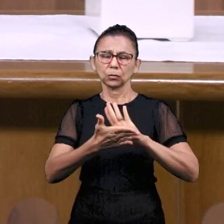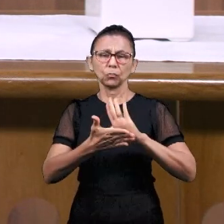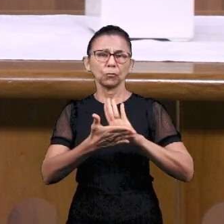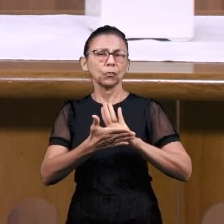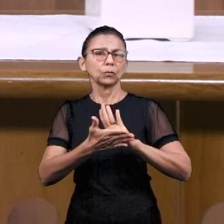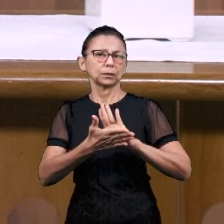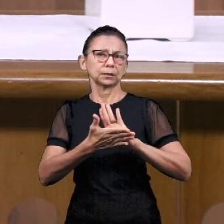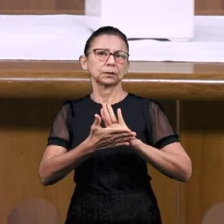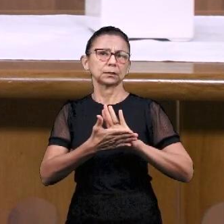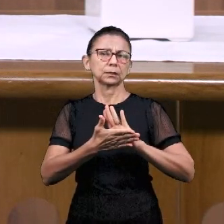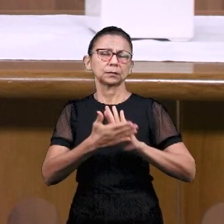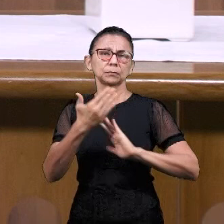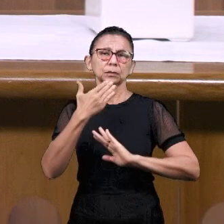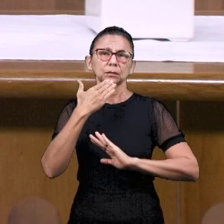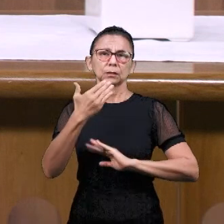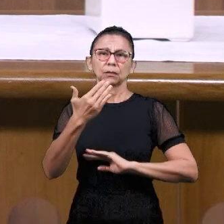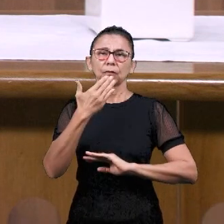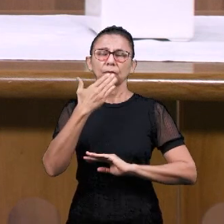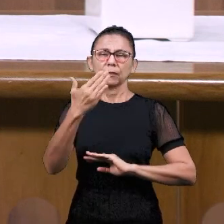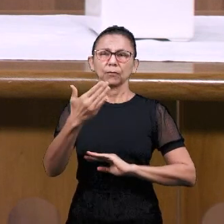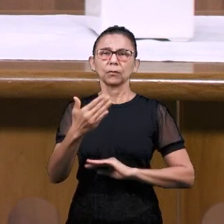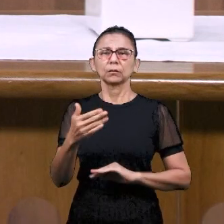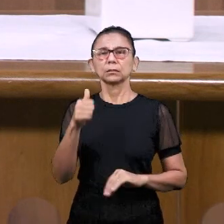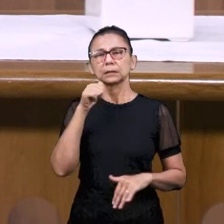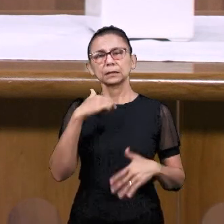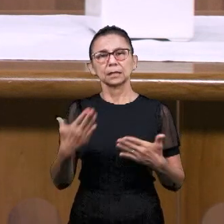des servantes qui sont